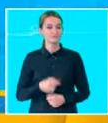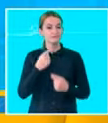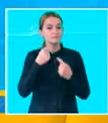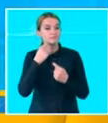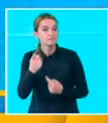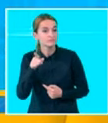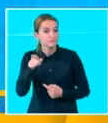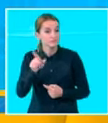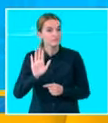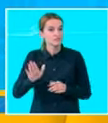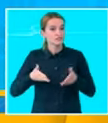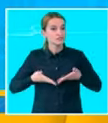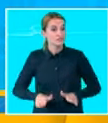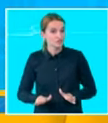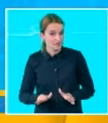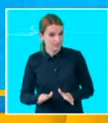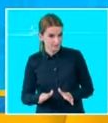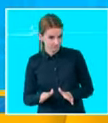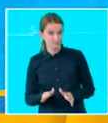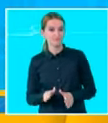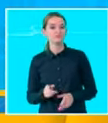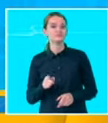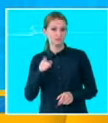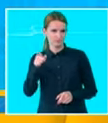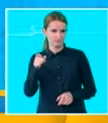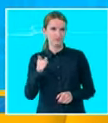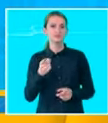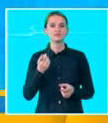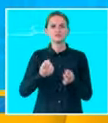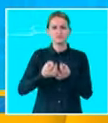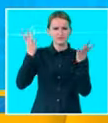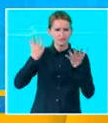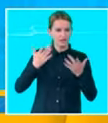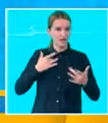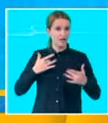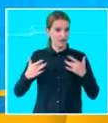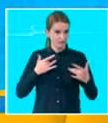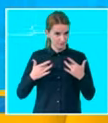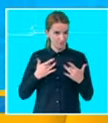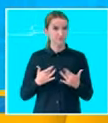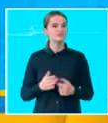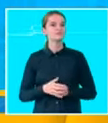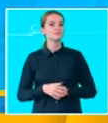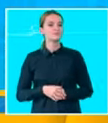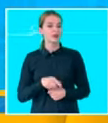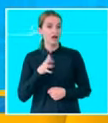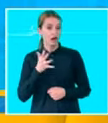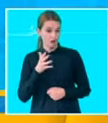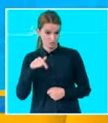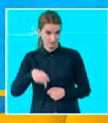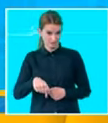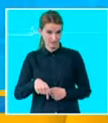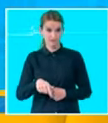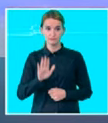от легендите на сатиричния театър. Ако днес вашия баща беше до вас, какво би казал за